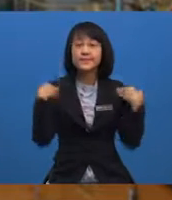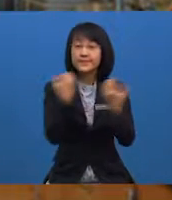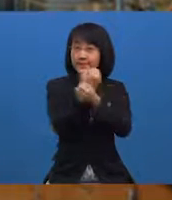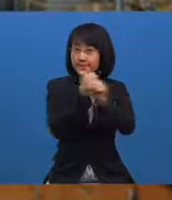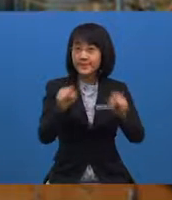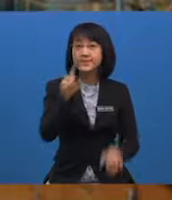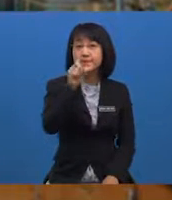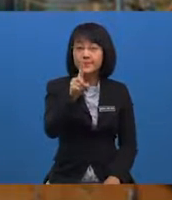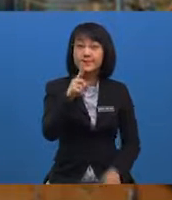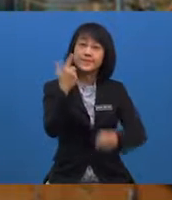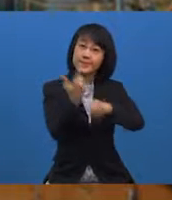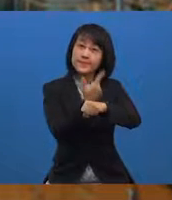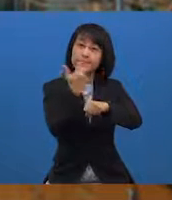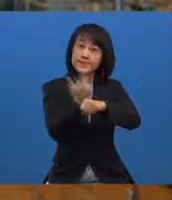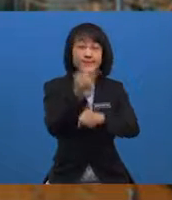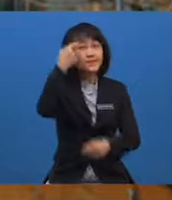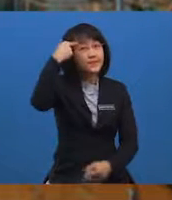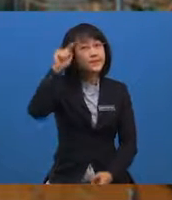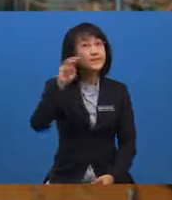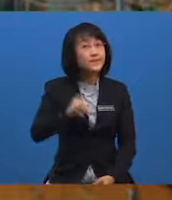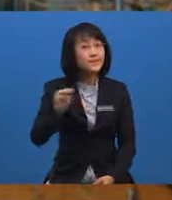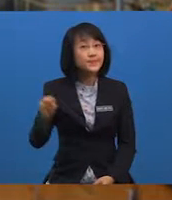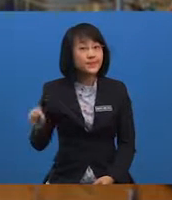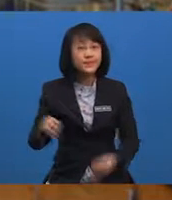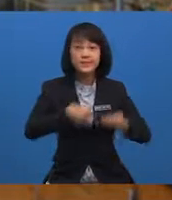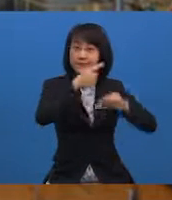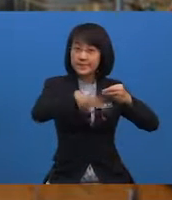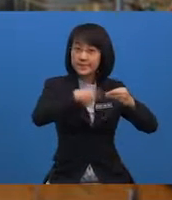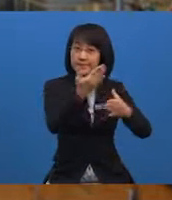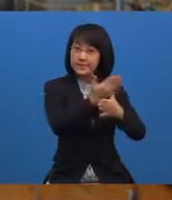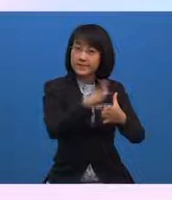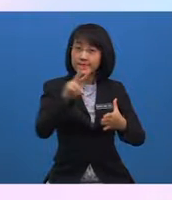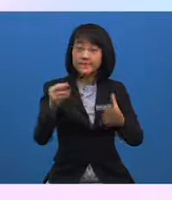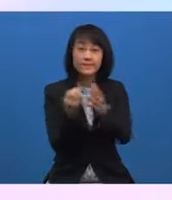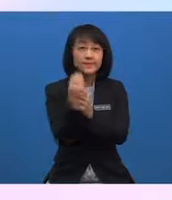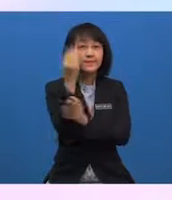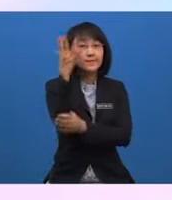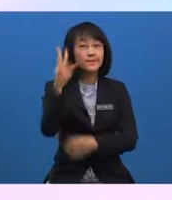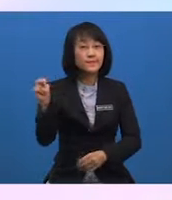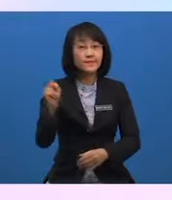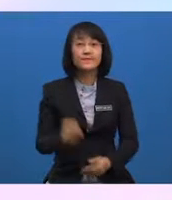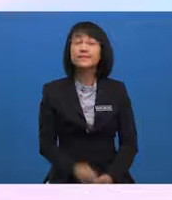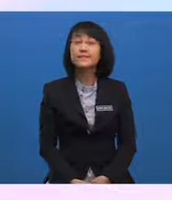satu latihan untuk murid-murid berkaitan bahagian tumbuhan.